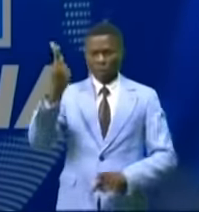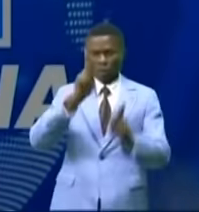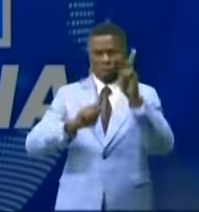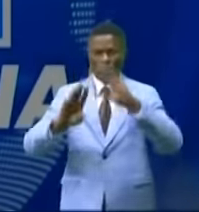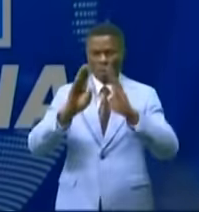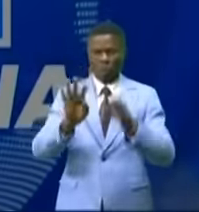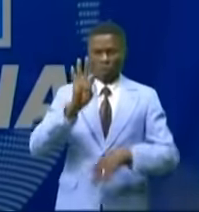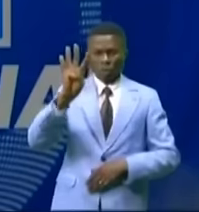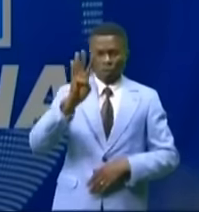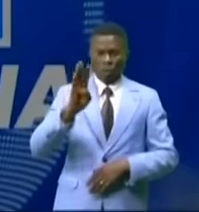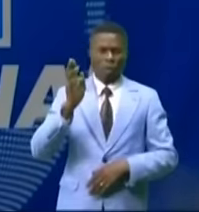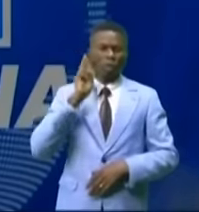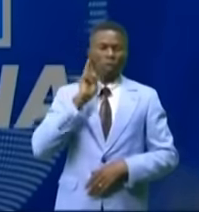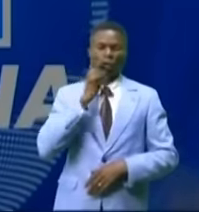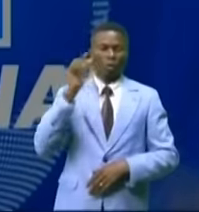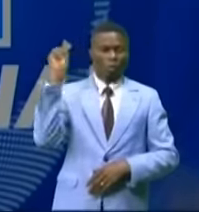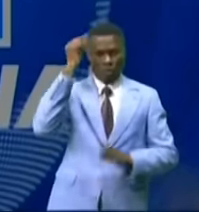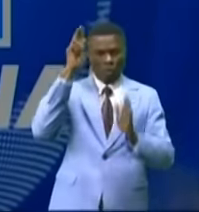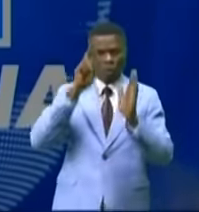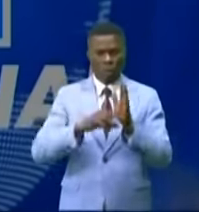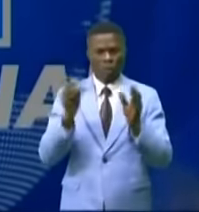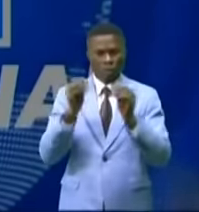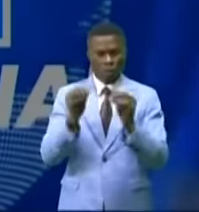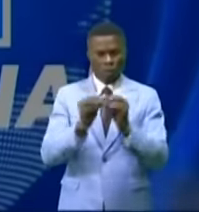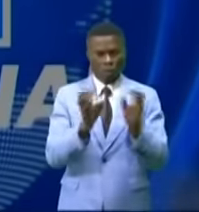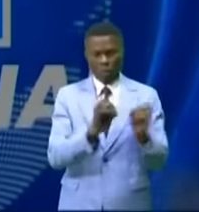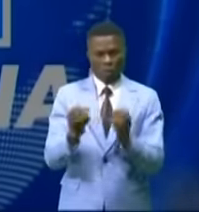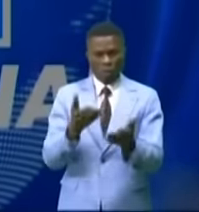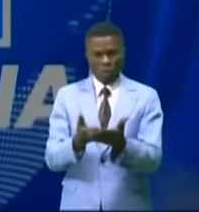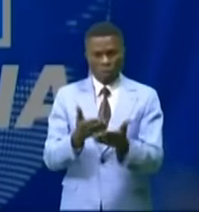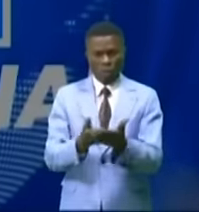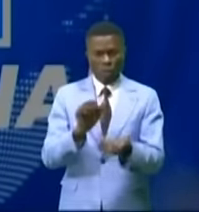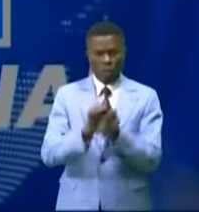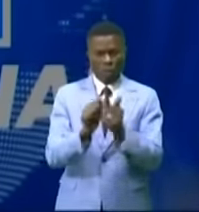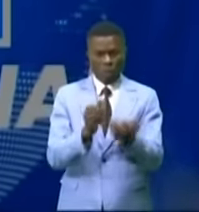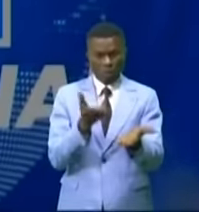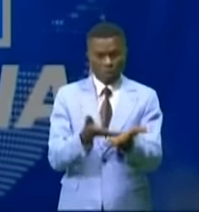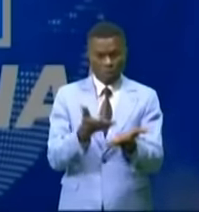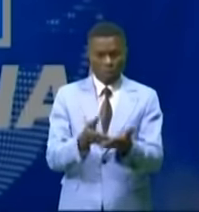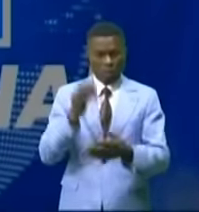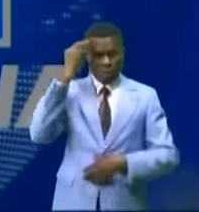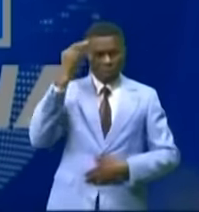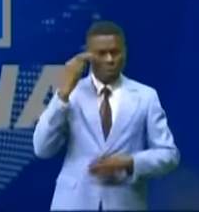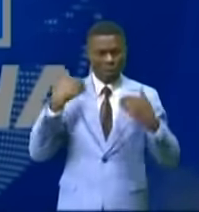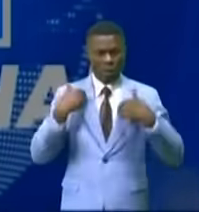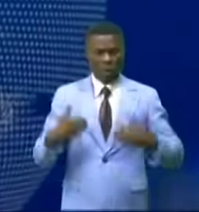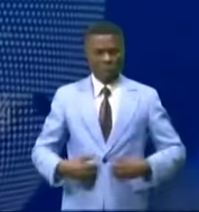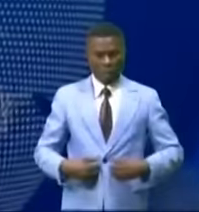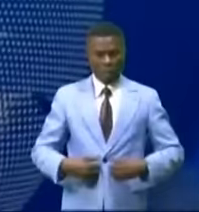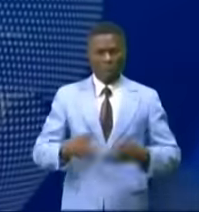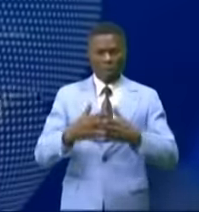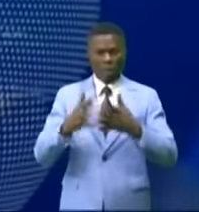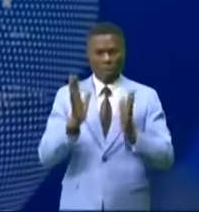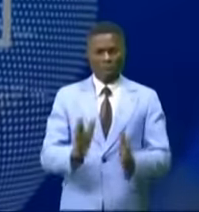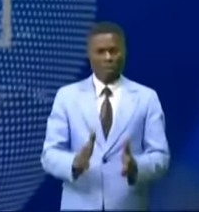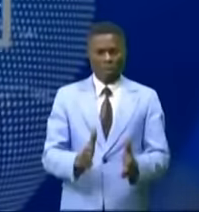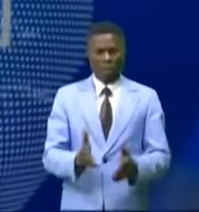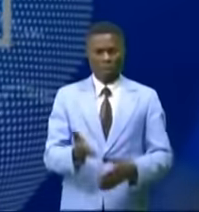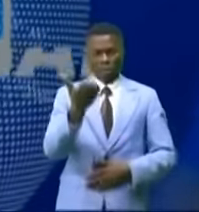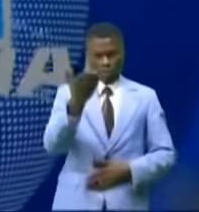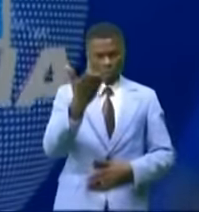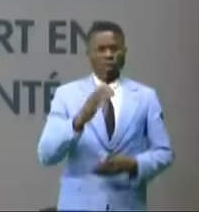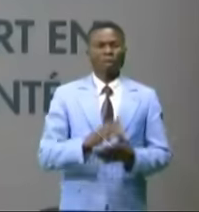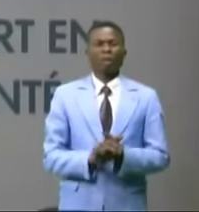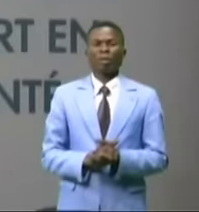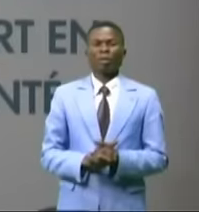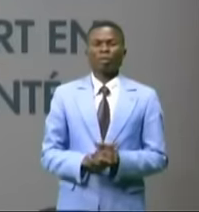jeudi, à l'hôtel du gouvernement, une réunion a mis autour de cette thématique le ministre de la Santé et ses partenaires, Gaëtan Magalano.